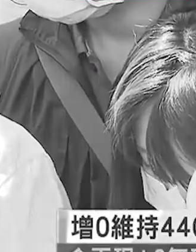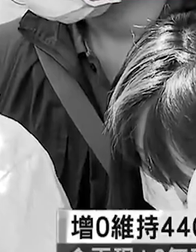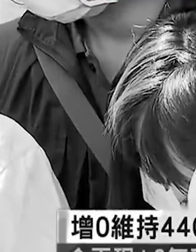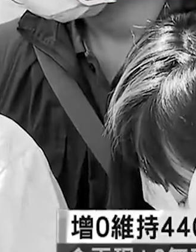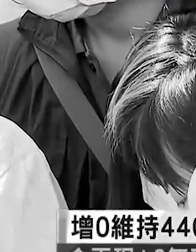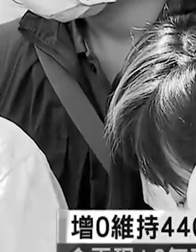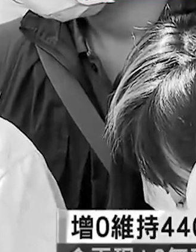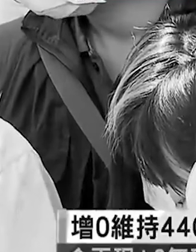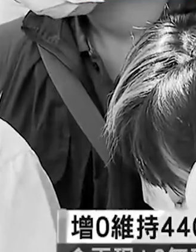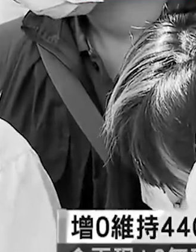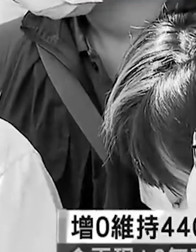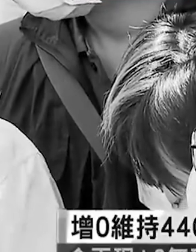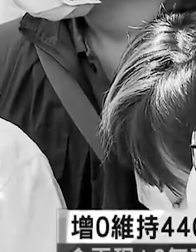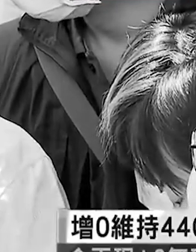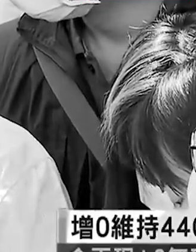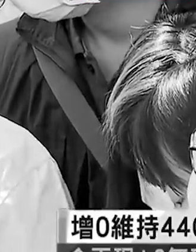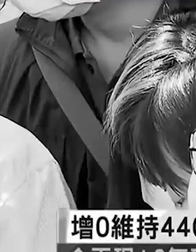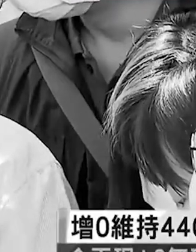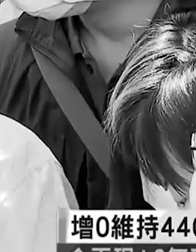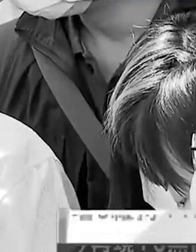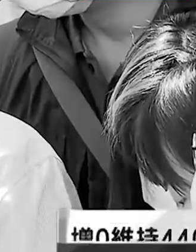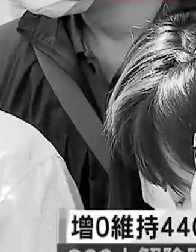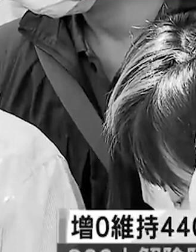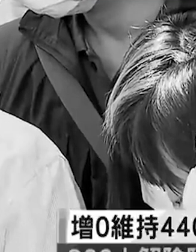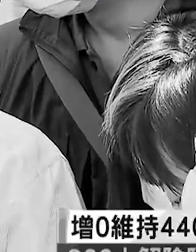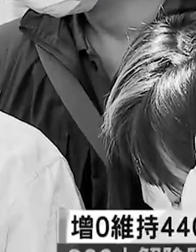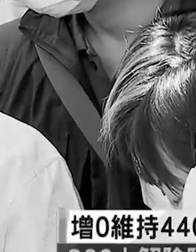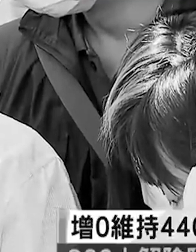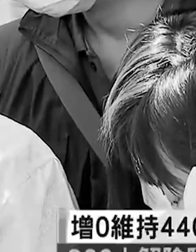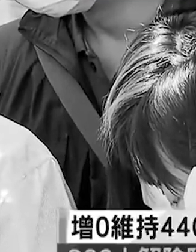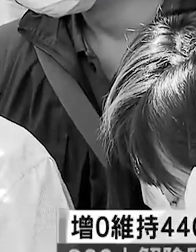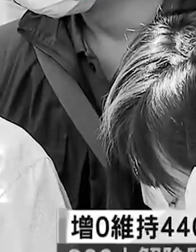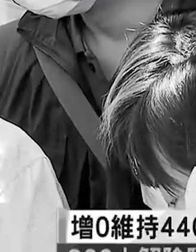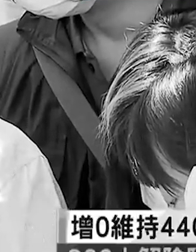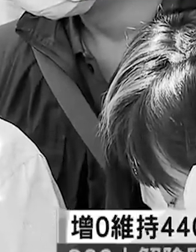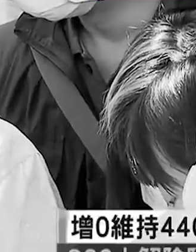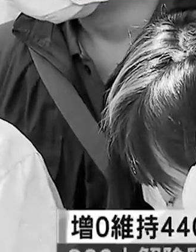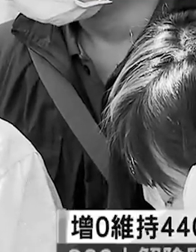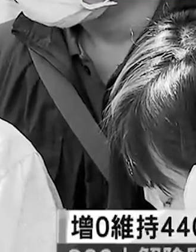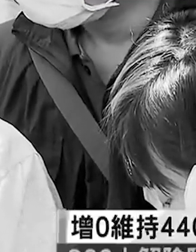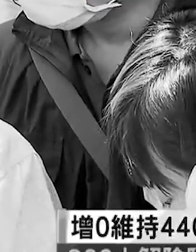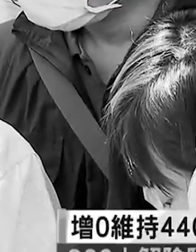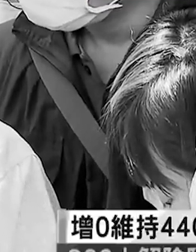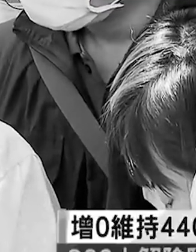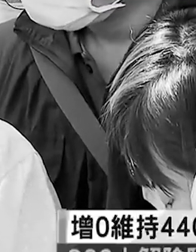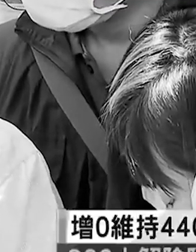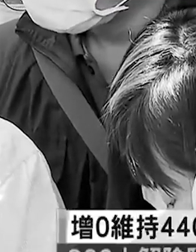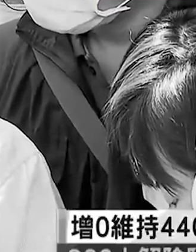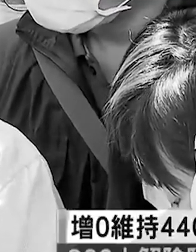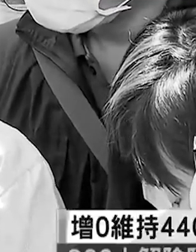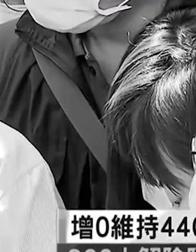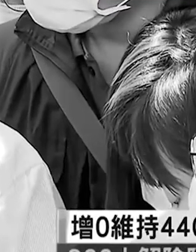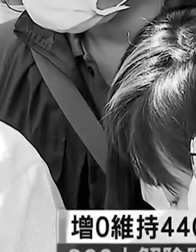说依法行政，我依法行政，老板也没什么话好讲。这次轮到这个旺旺被罚嘛，其